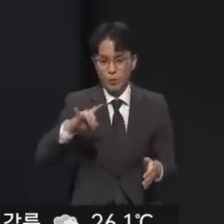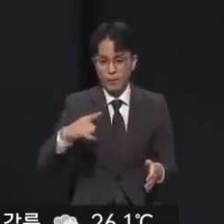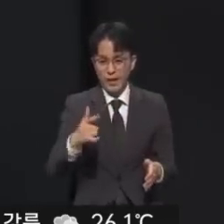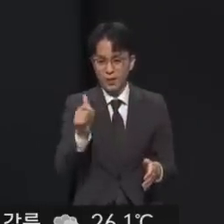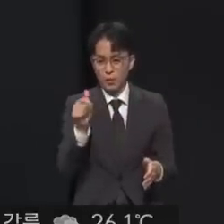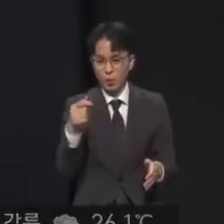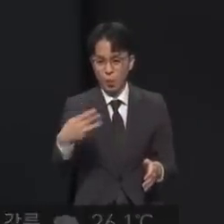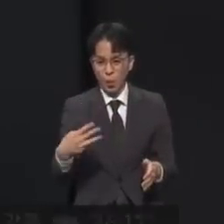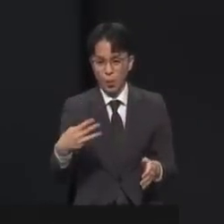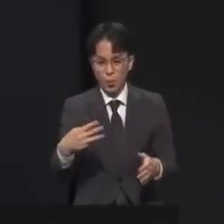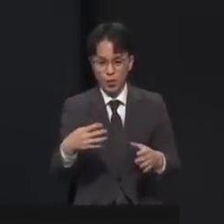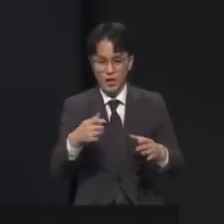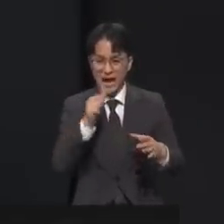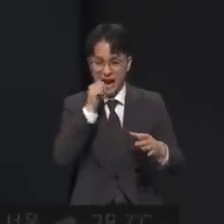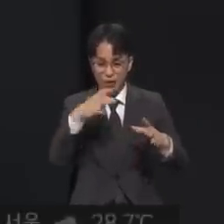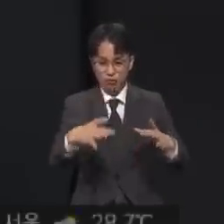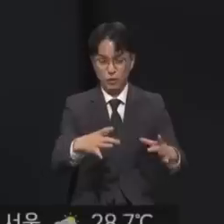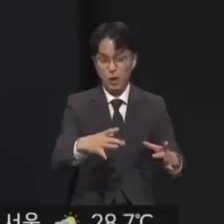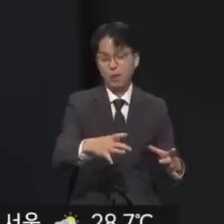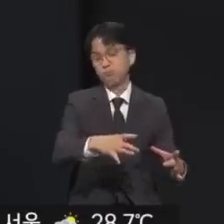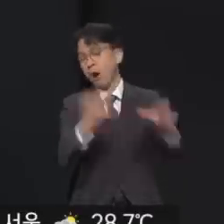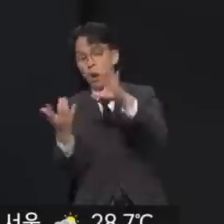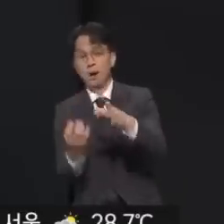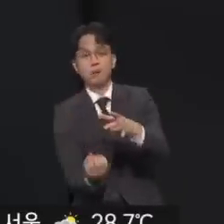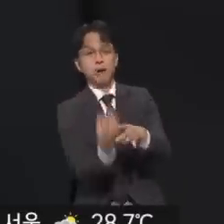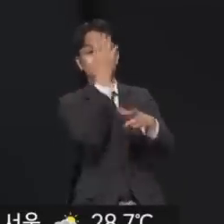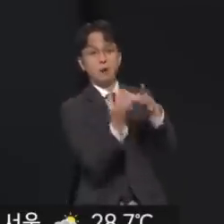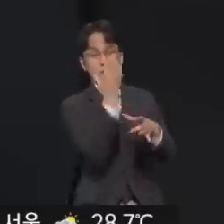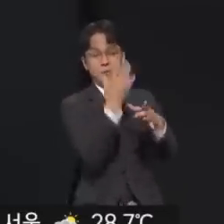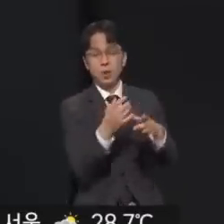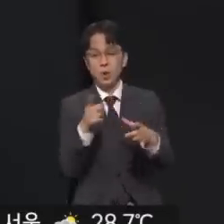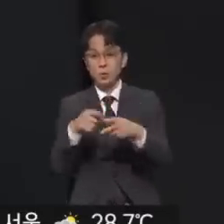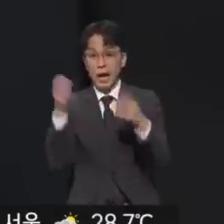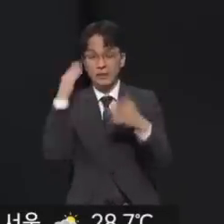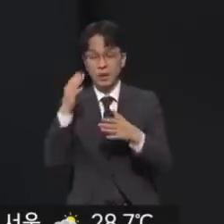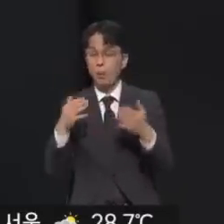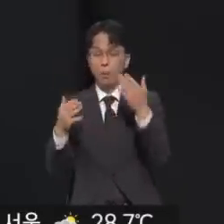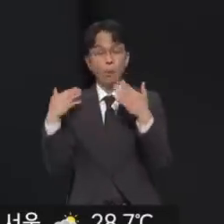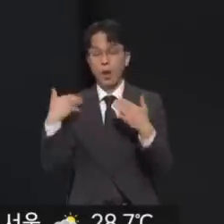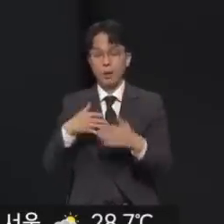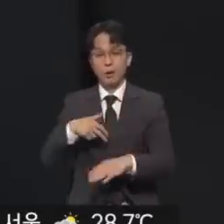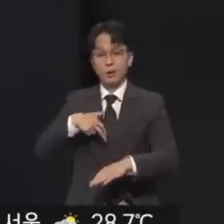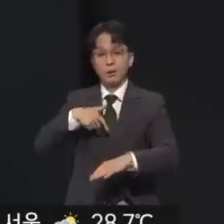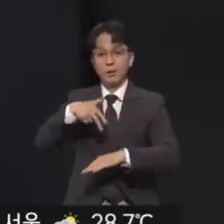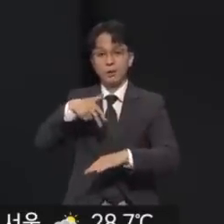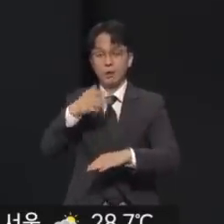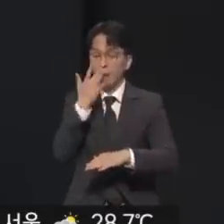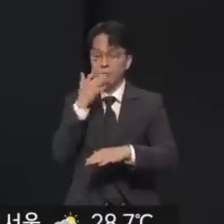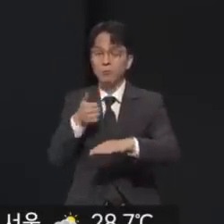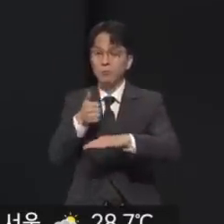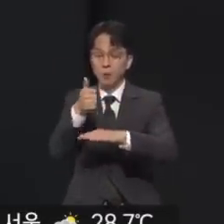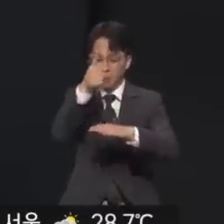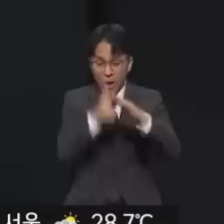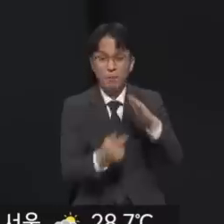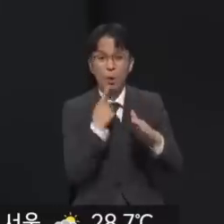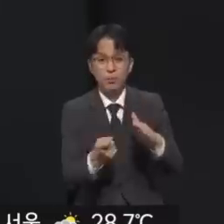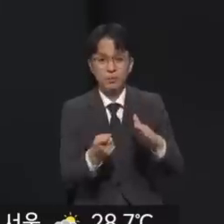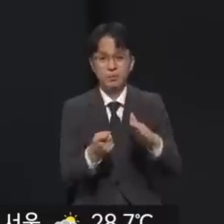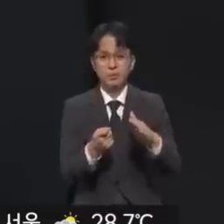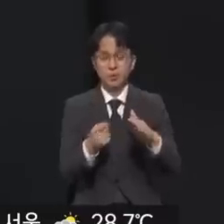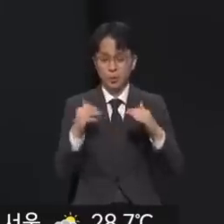빠져서 큰일 날 뻔 하다가 주변에 있는 서민들이 1000원 달라붙어서 겨우 지구 한 사례가 있었다고 하는데 안 이재만 문제 의 즘